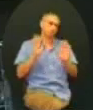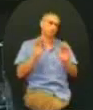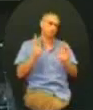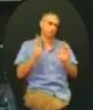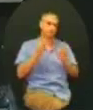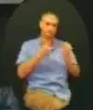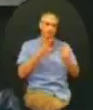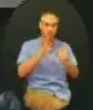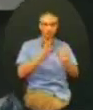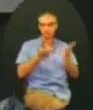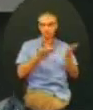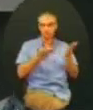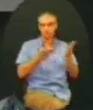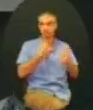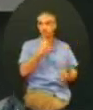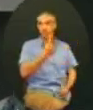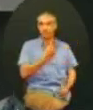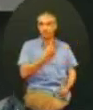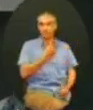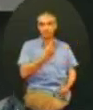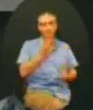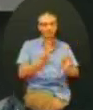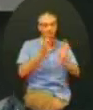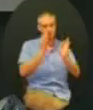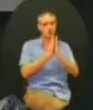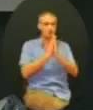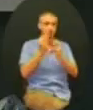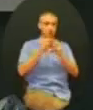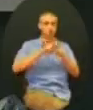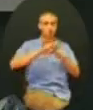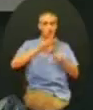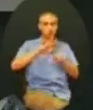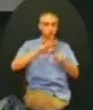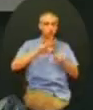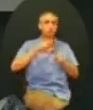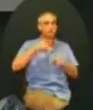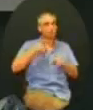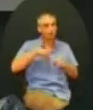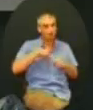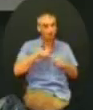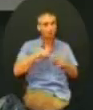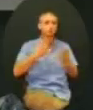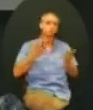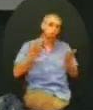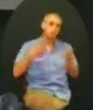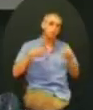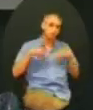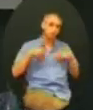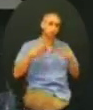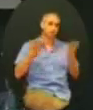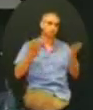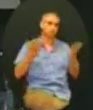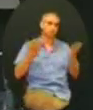עובד במרץ, יש הסתייגות שאומרת, תדחו את זה בבקשה בעוד שלושה חודשים, ואנחנו נסכים להסתייגות